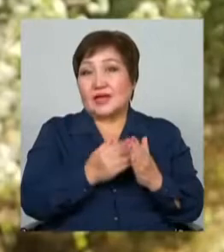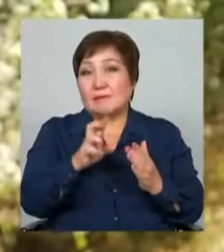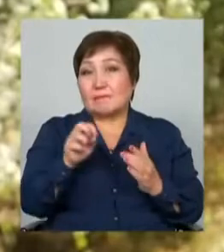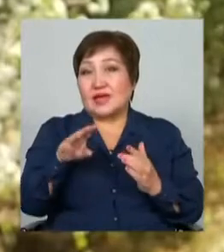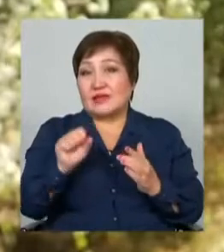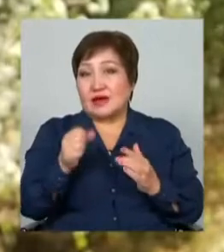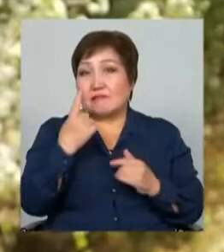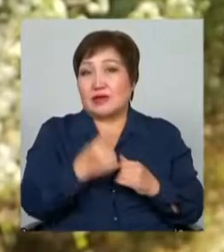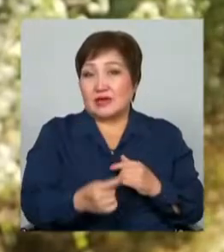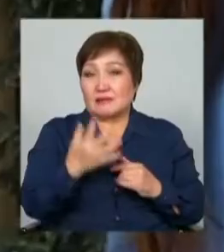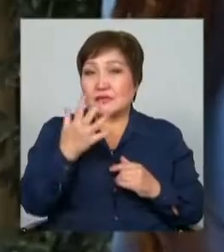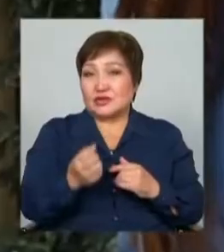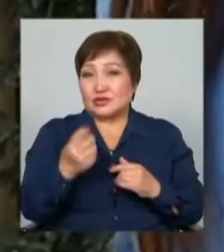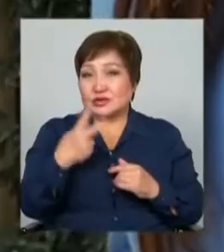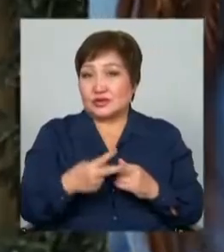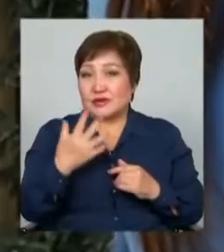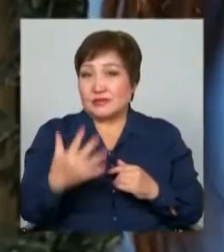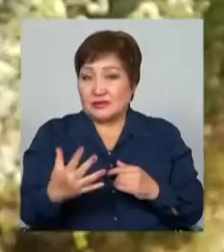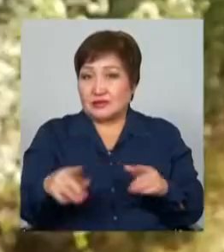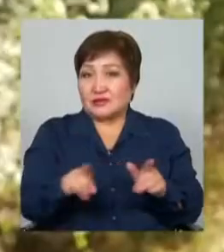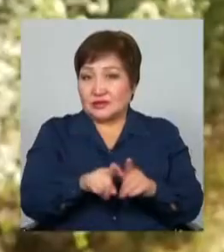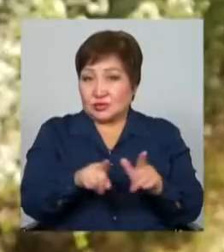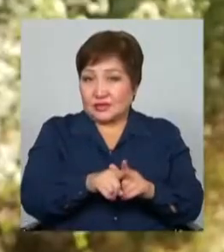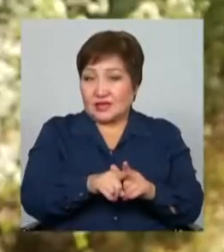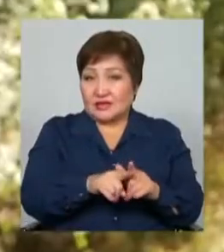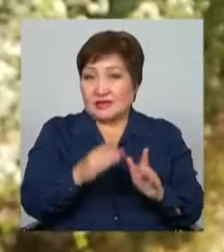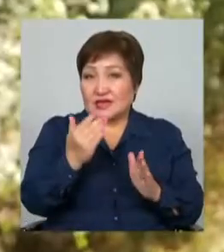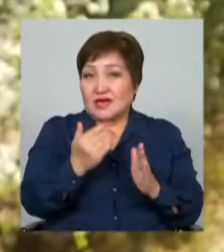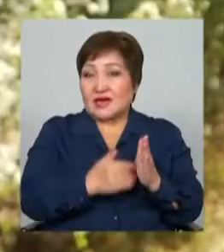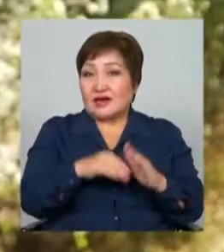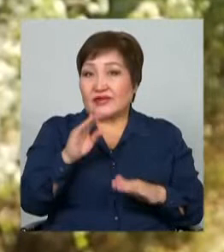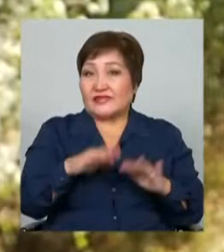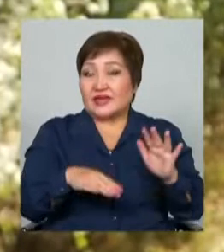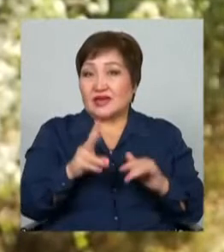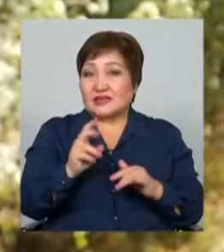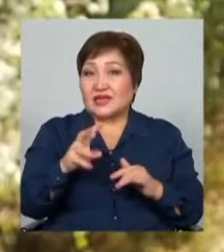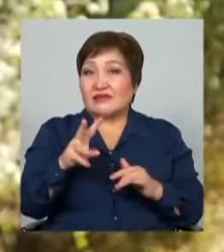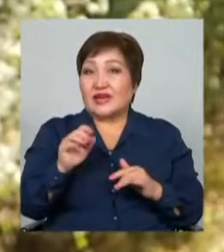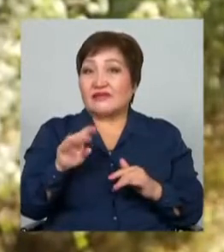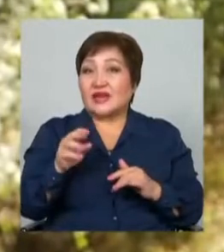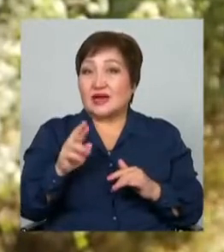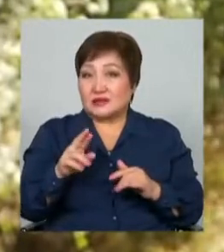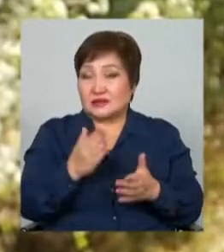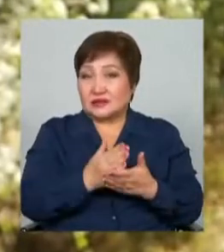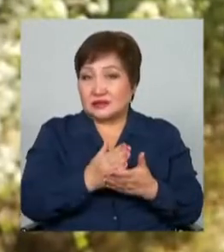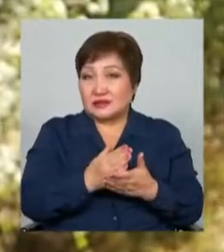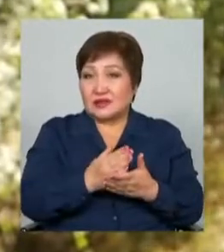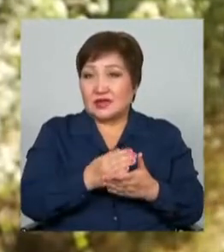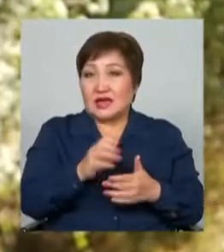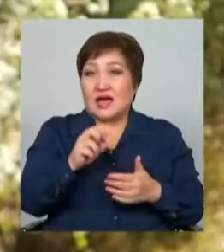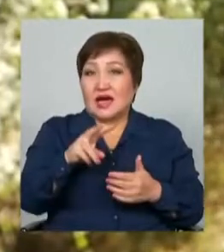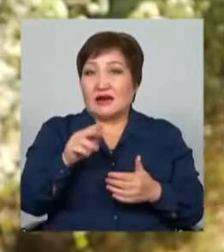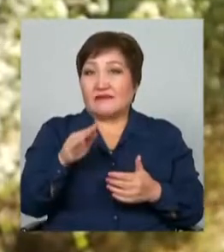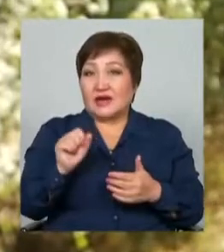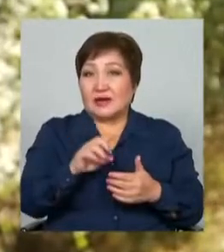1,525 деп сондай классификация тұр. Осы патогенді вирустарды мен ұқсастығы бар, ол альфа,